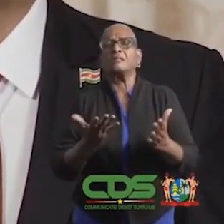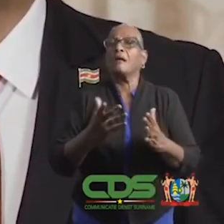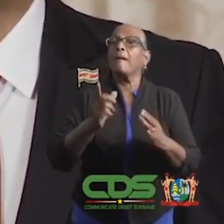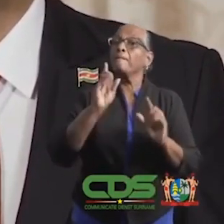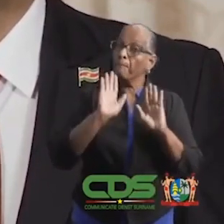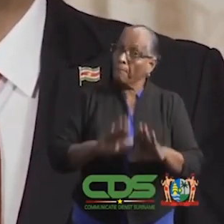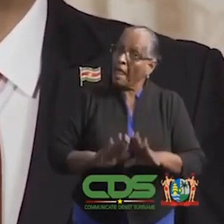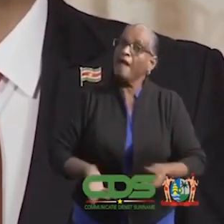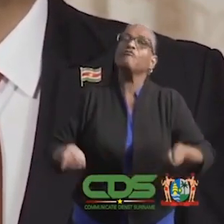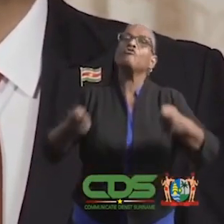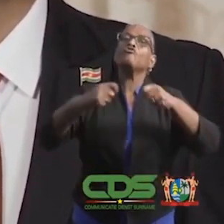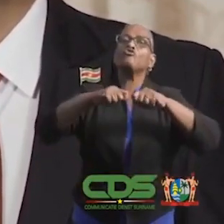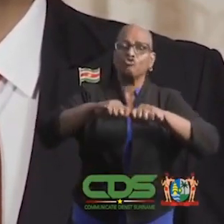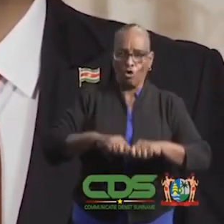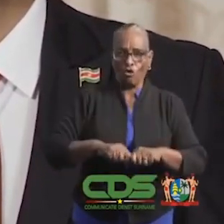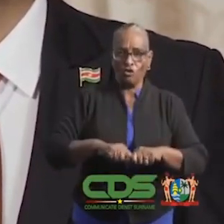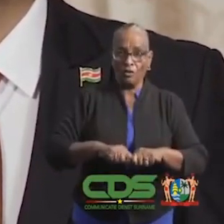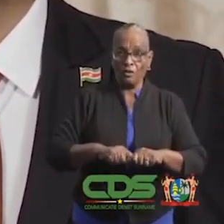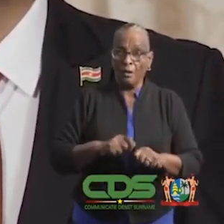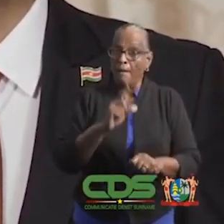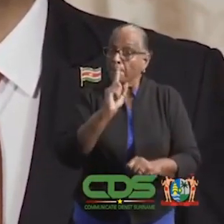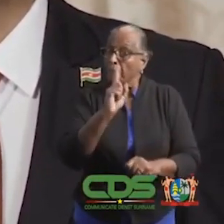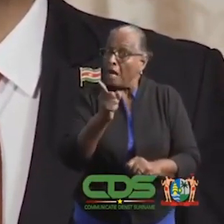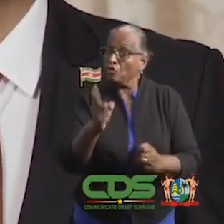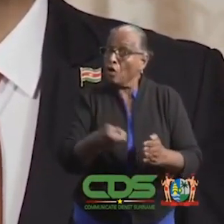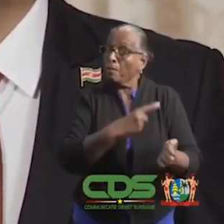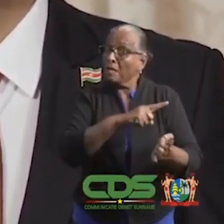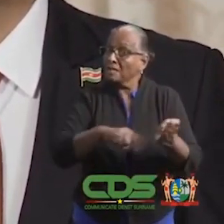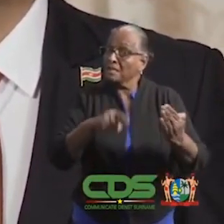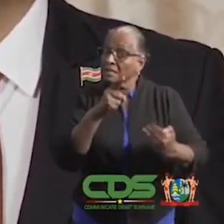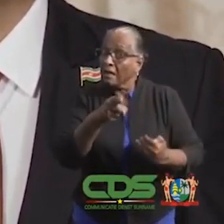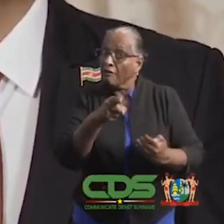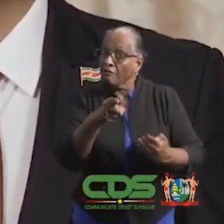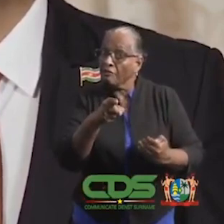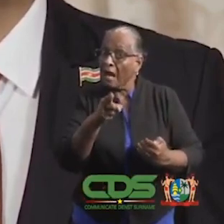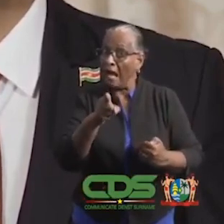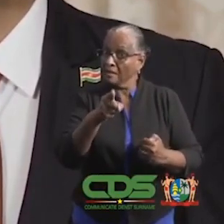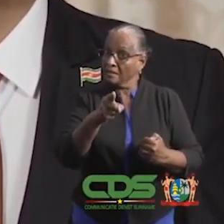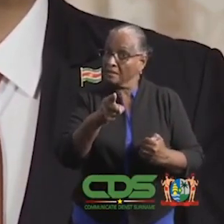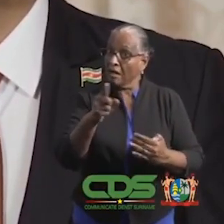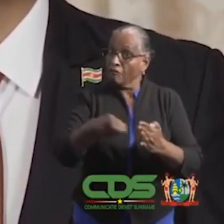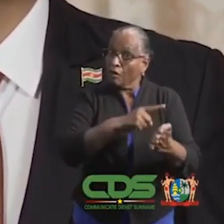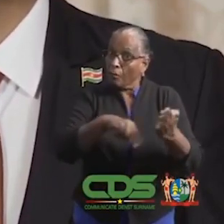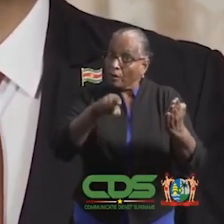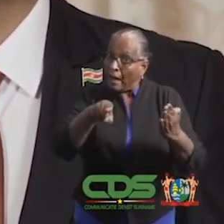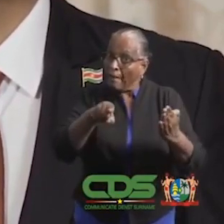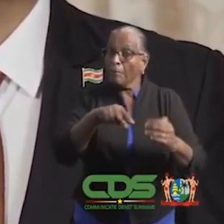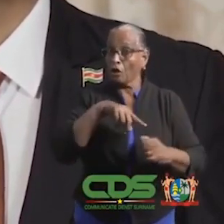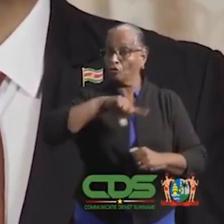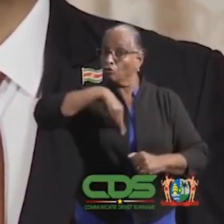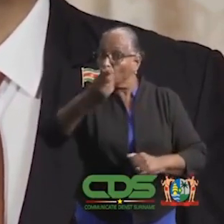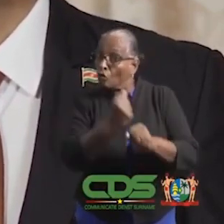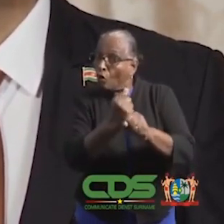gesloten. Er zullen sancties volgen indien genoemde plekken ondanks het verbod toch open zijn.